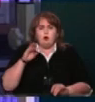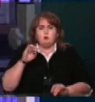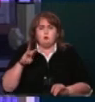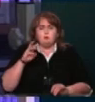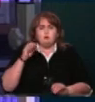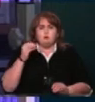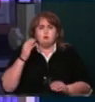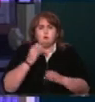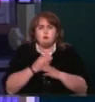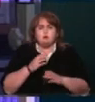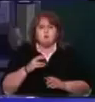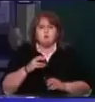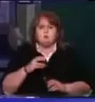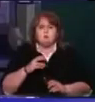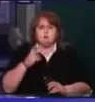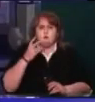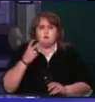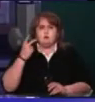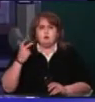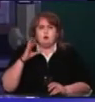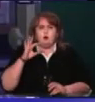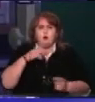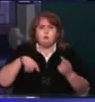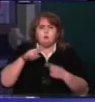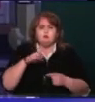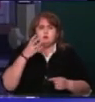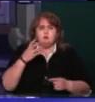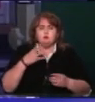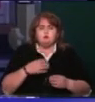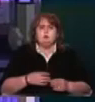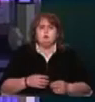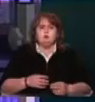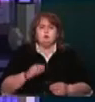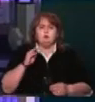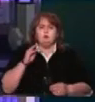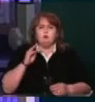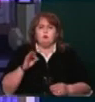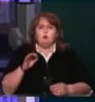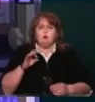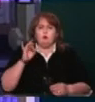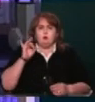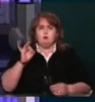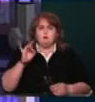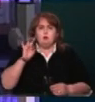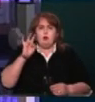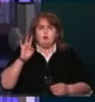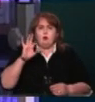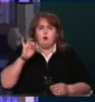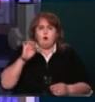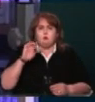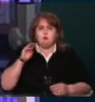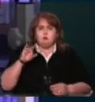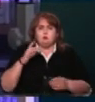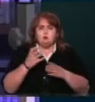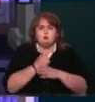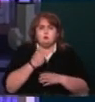только строго одну орбиту, может быть 2, 3 орбиты, 4 и так далее, то значит радиус n-ной орбиты можно найти